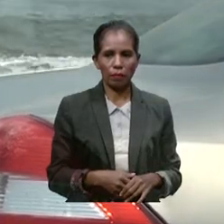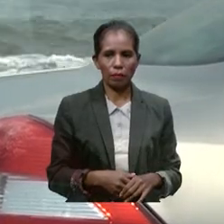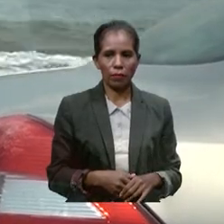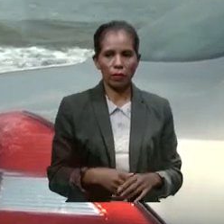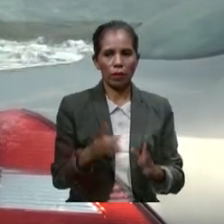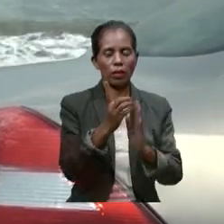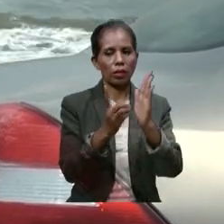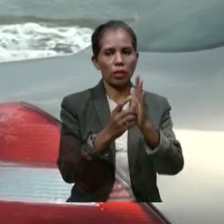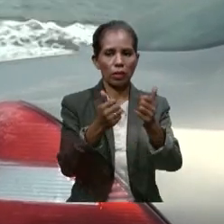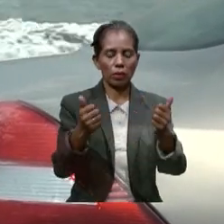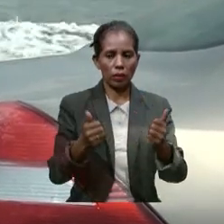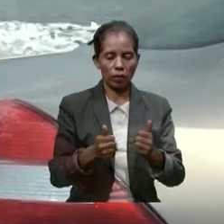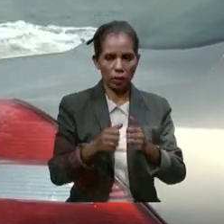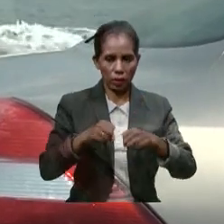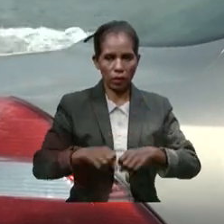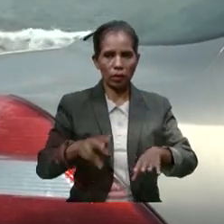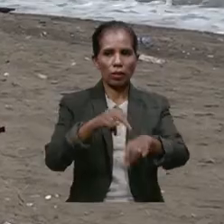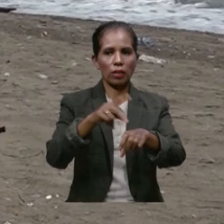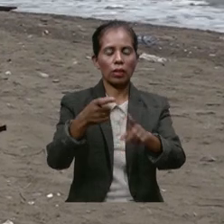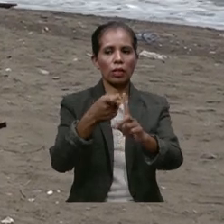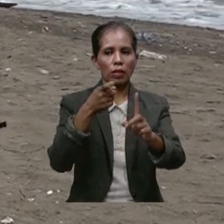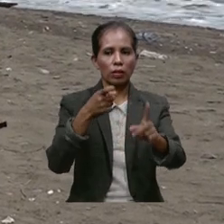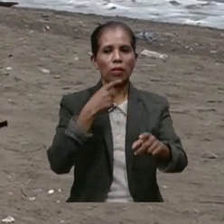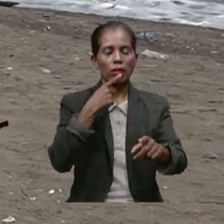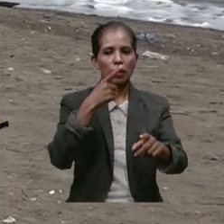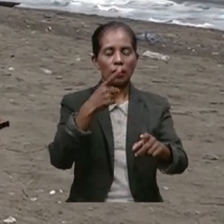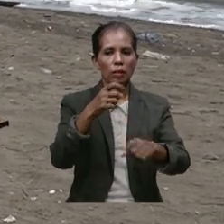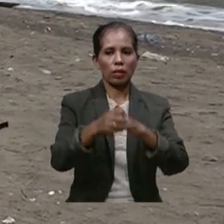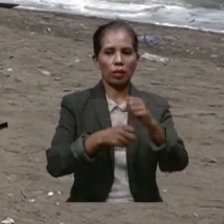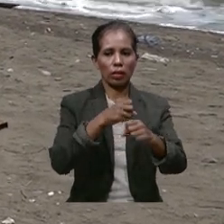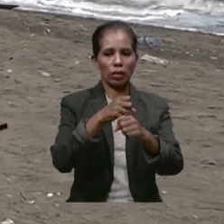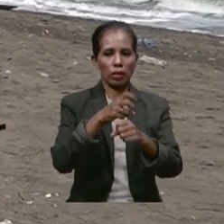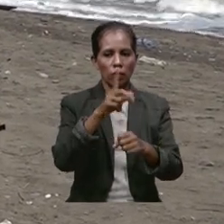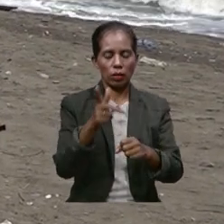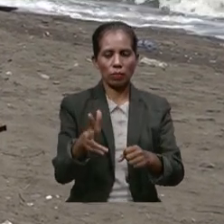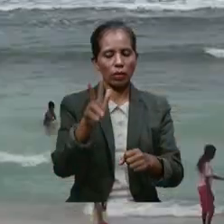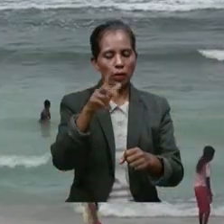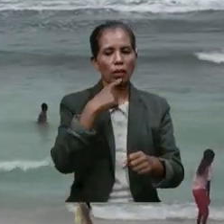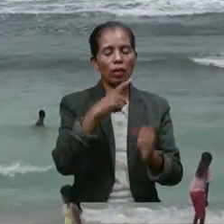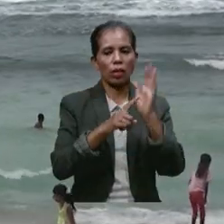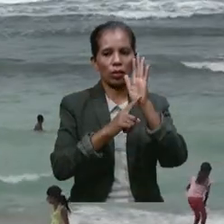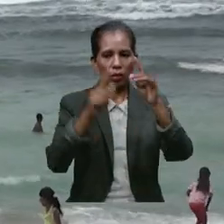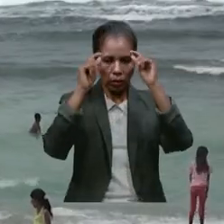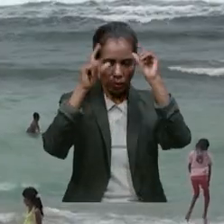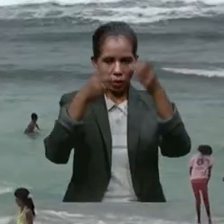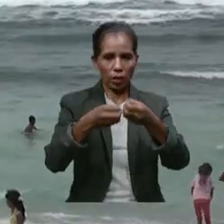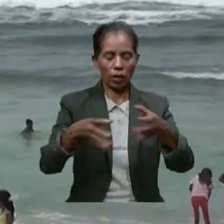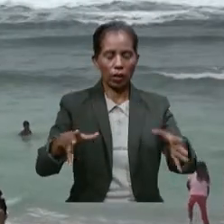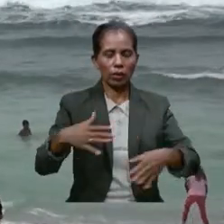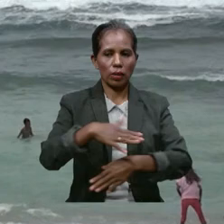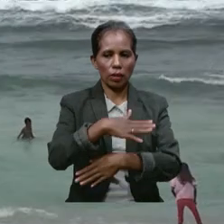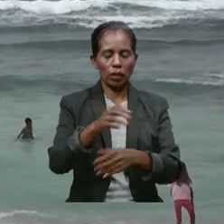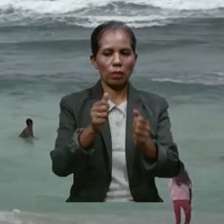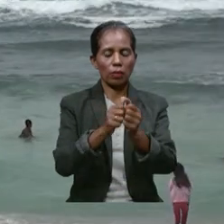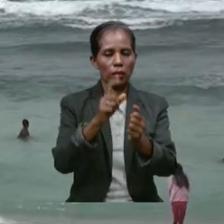Terdaro Susi Autoridade Marítima Nasional Lihusi Open Satellite e Atina Rion Rua Ronolo Resintolo Hatudo Timor-Leste lakon ikan tonelada Rion